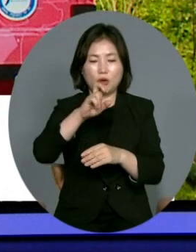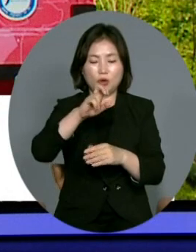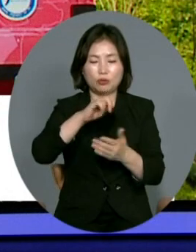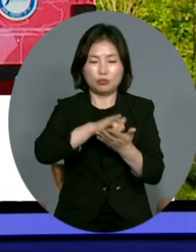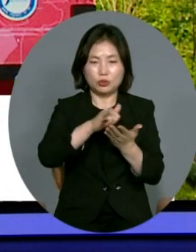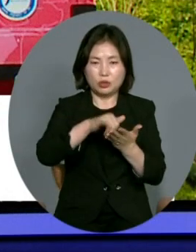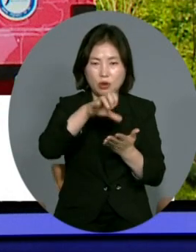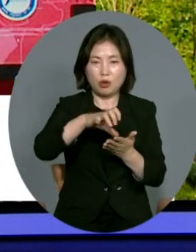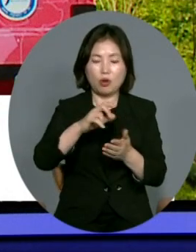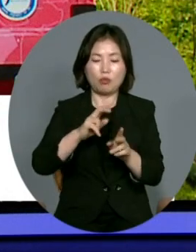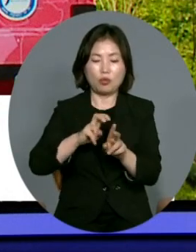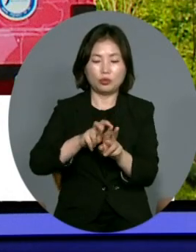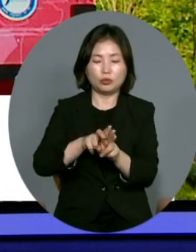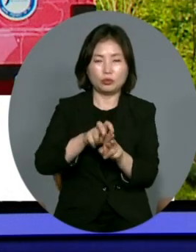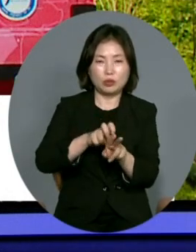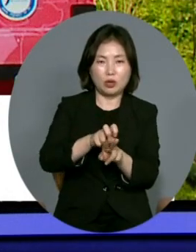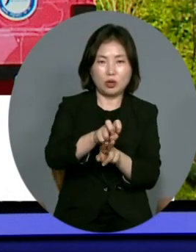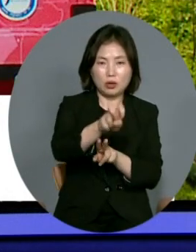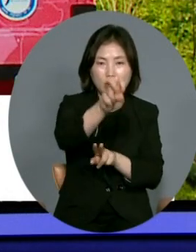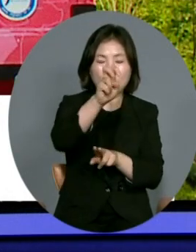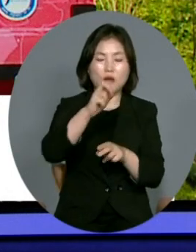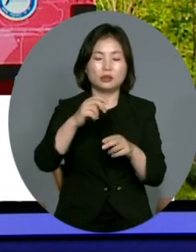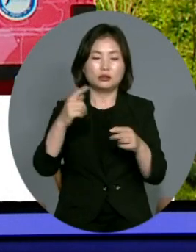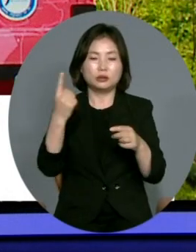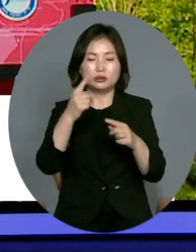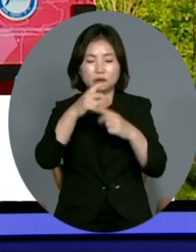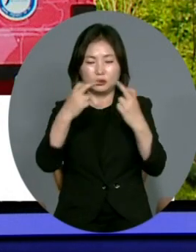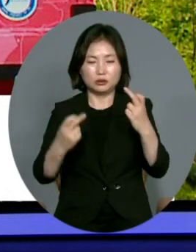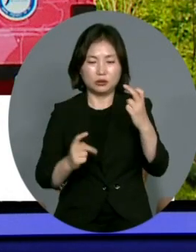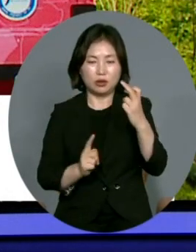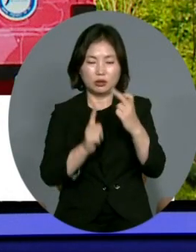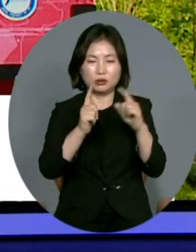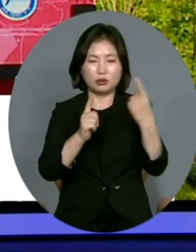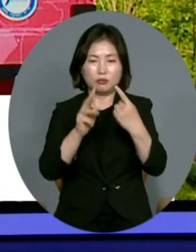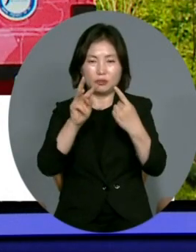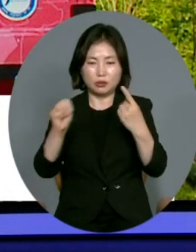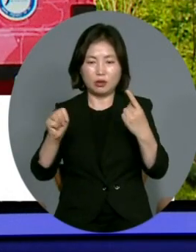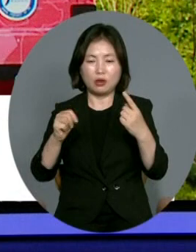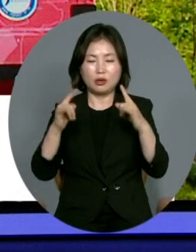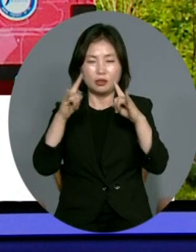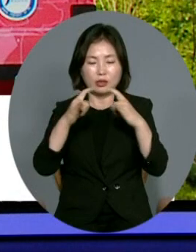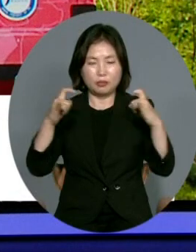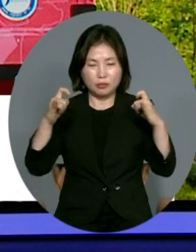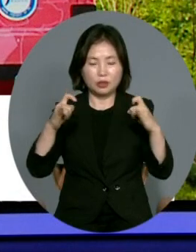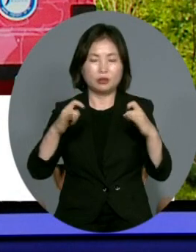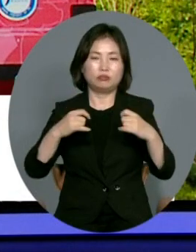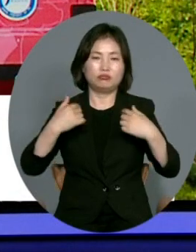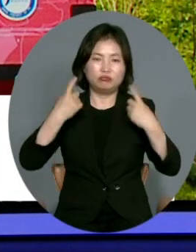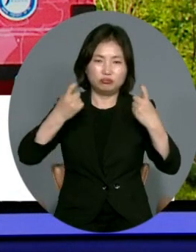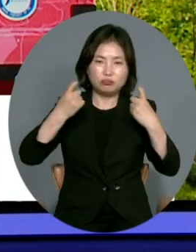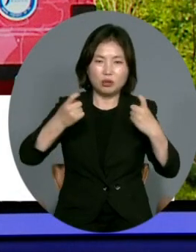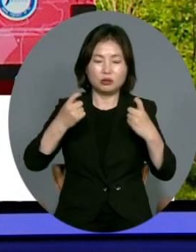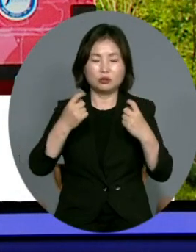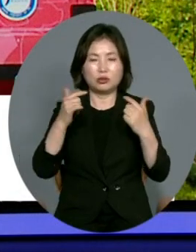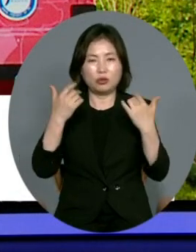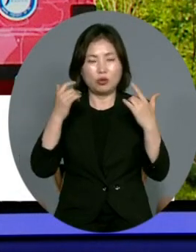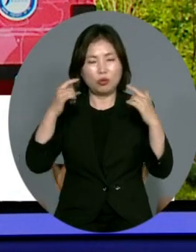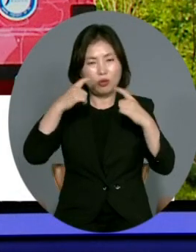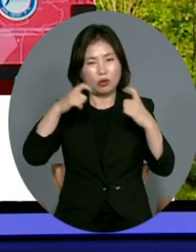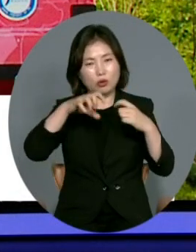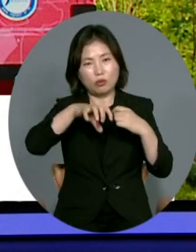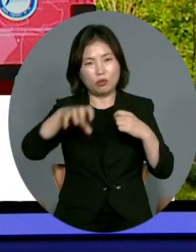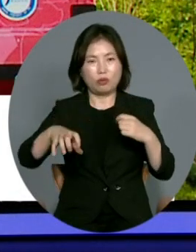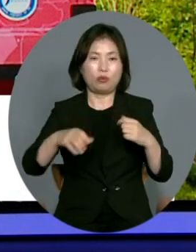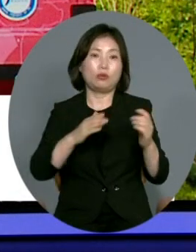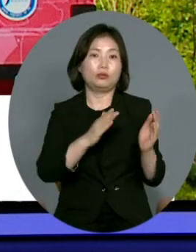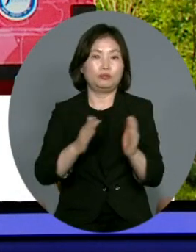모노레일을 타고 해발 1,000m 에 달하는 단 산에 올라 캠핑과 트래킹을 즐기는 새로운 관광 콘텐츠를